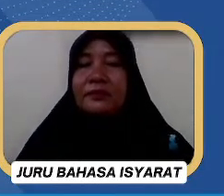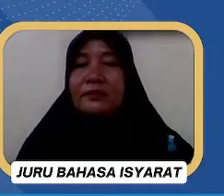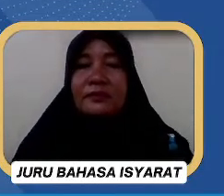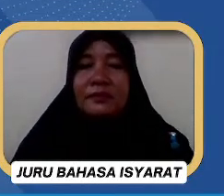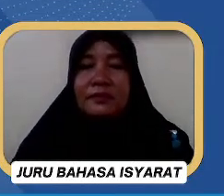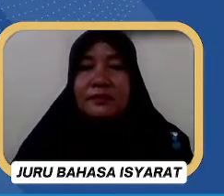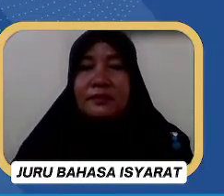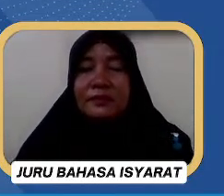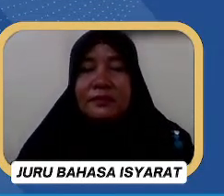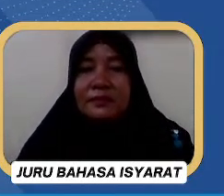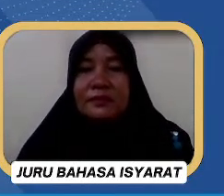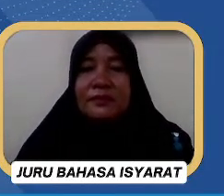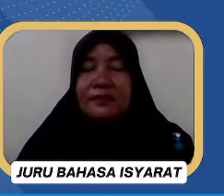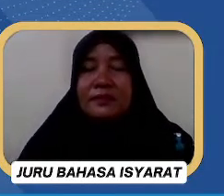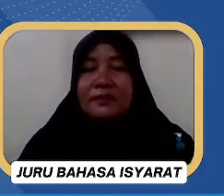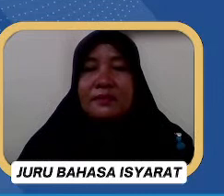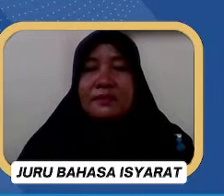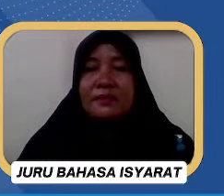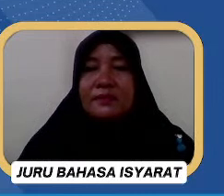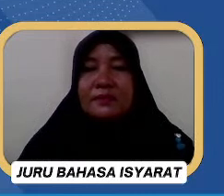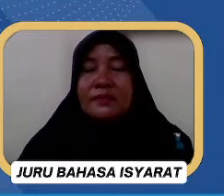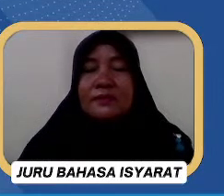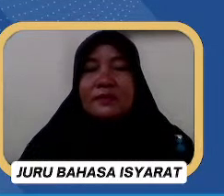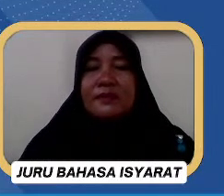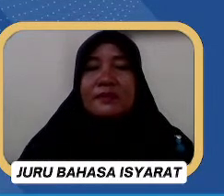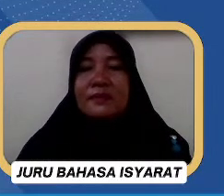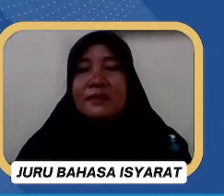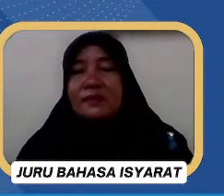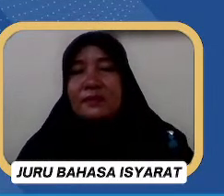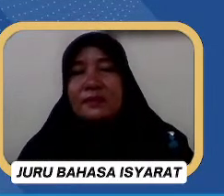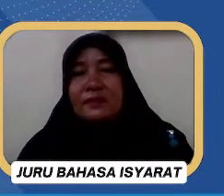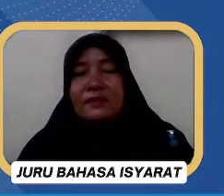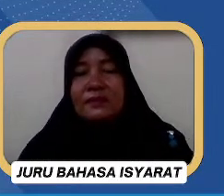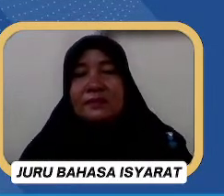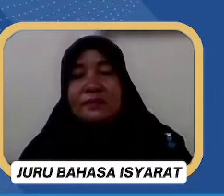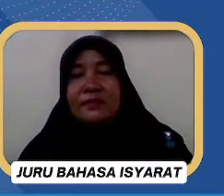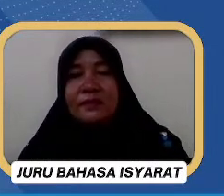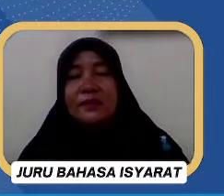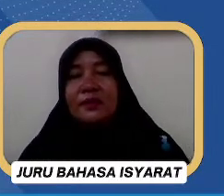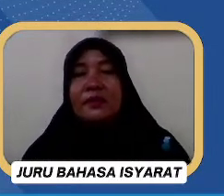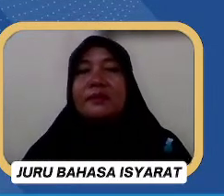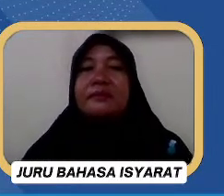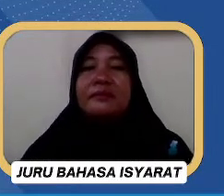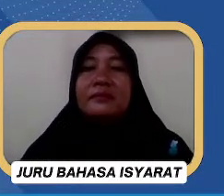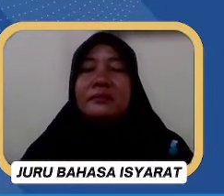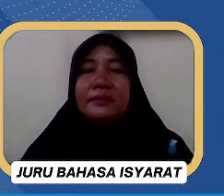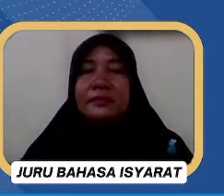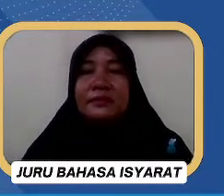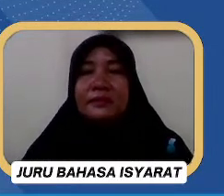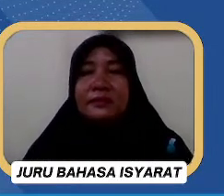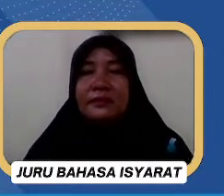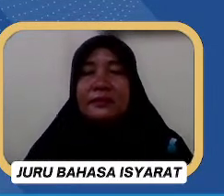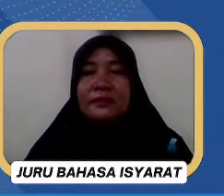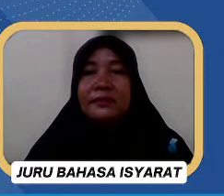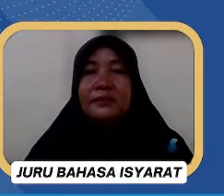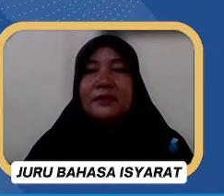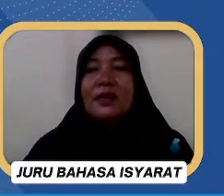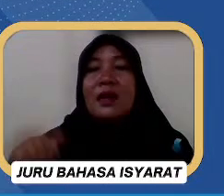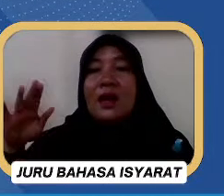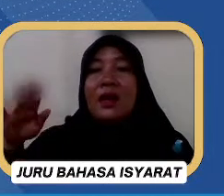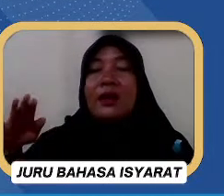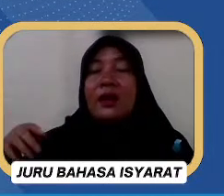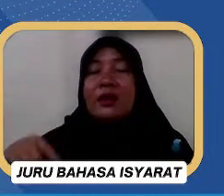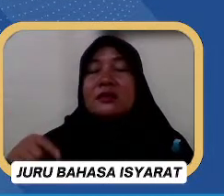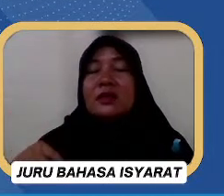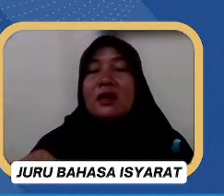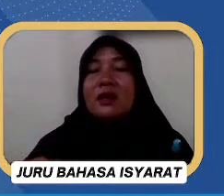tidak mengganggu hak-hak orang lain seperti itu. Kita tidak boleh underestimate. Sekarang anak muda sekarang itu berani bersuara di ranah digital. Mereka